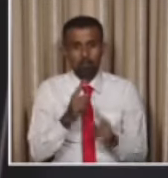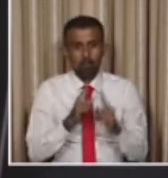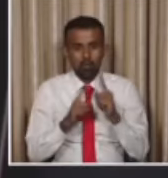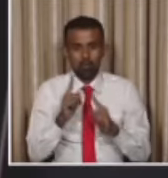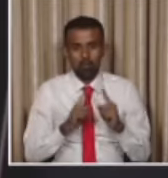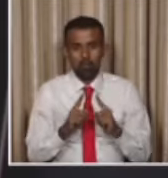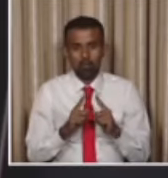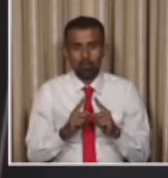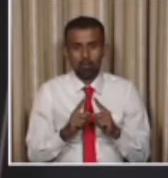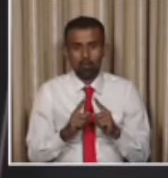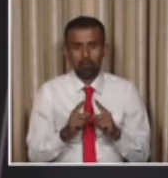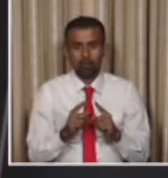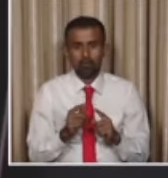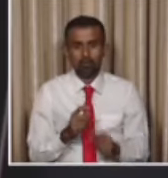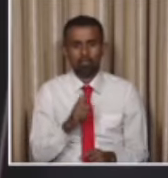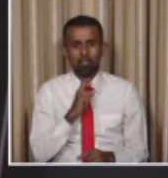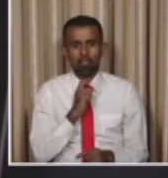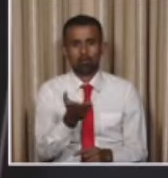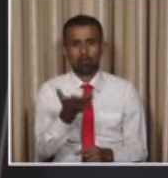ඒකට ඇවිල්ලා පිස්සු කෙලියා.